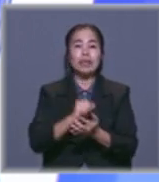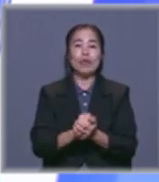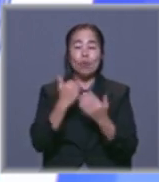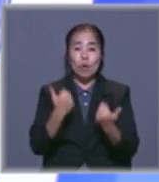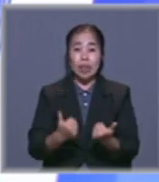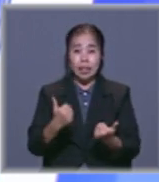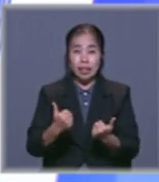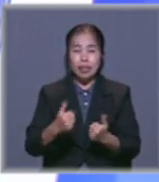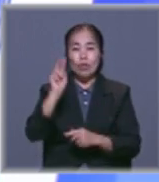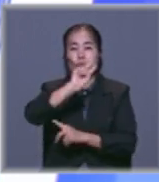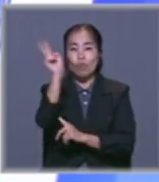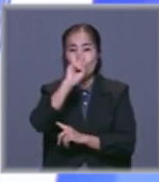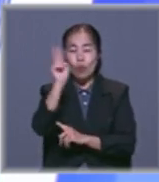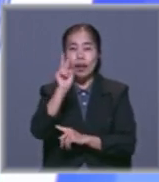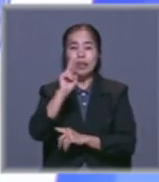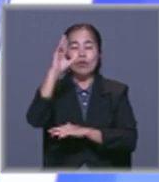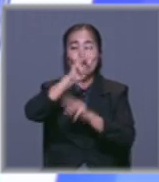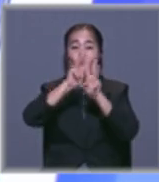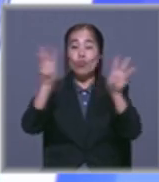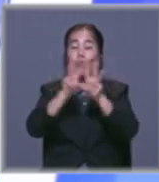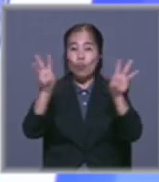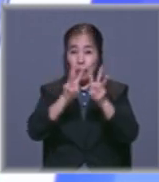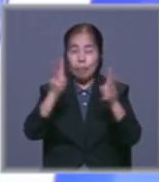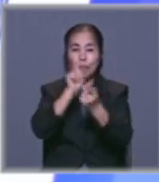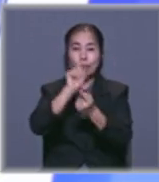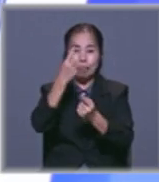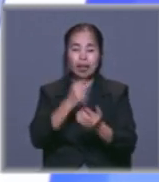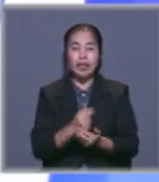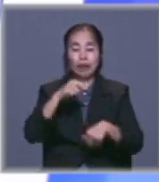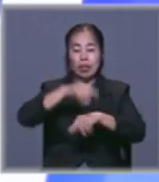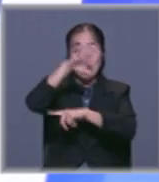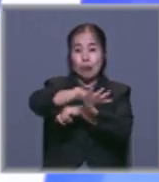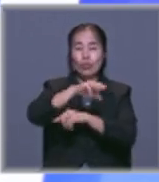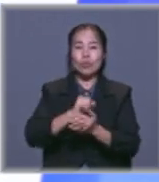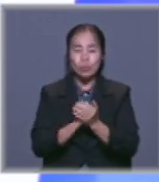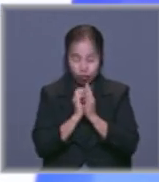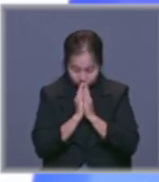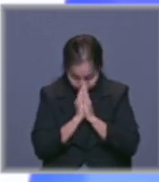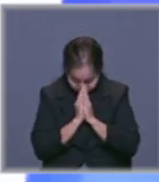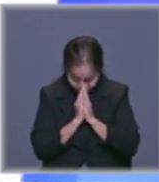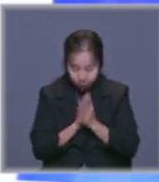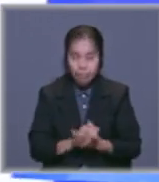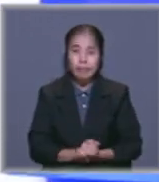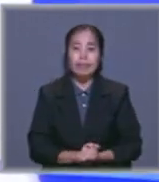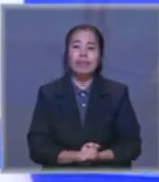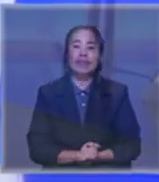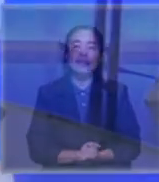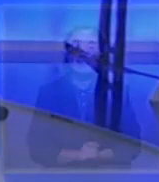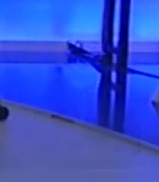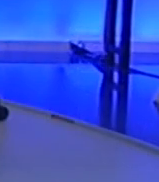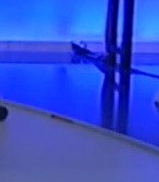นี้ทางช่อง Voice Page Voice TV โอวิวและเว็บไซต์ voice.co.th 5:00 น.ครับสวัสดีครับ